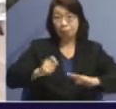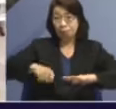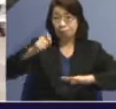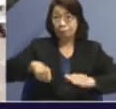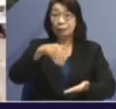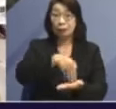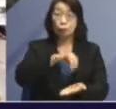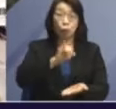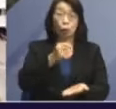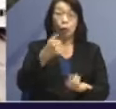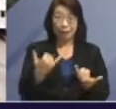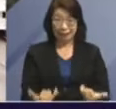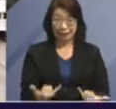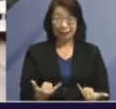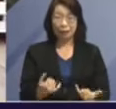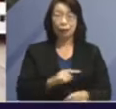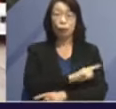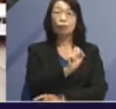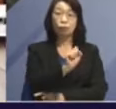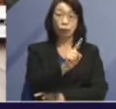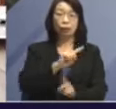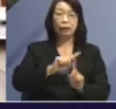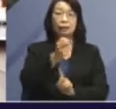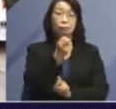างการในวันศุกร์ที่12มีนาคม